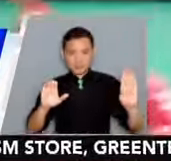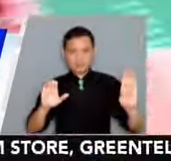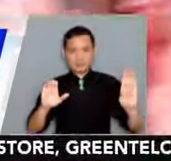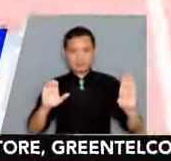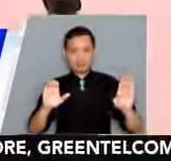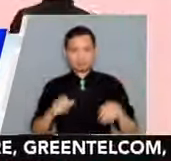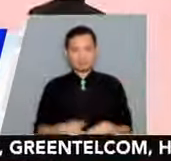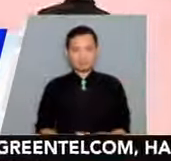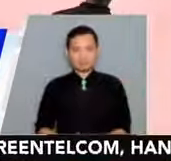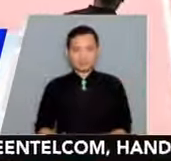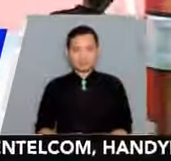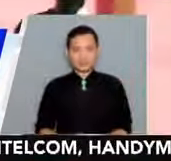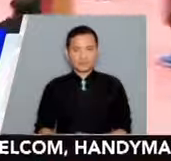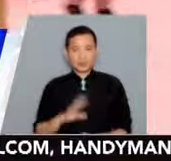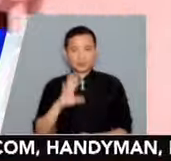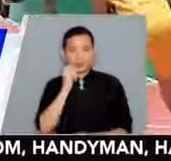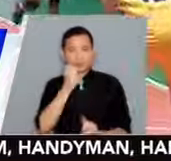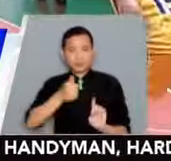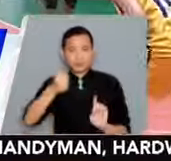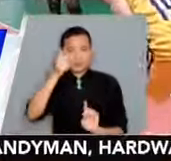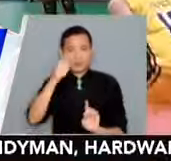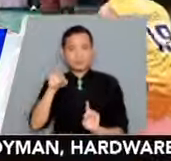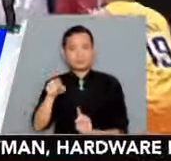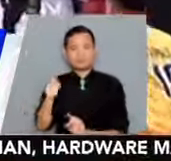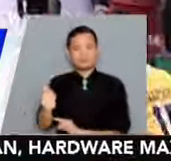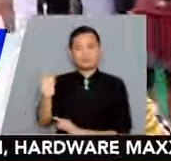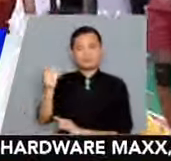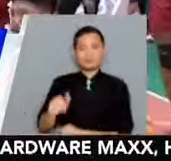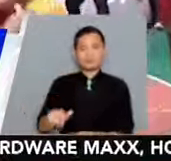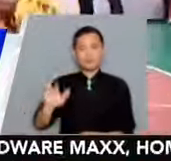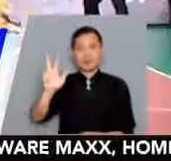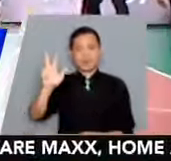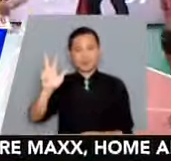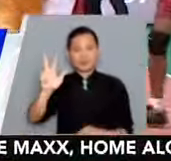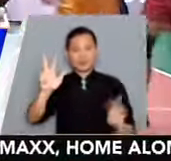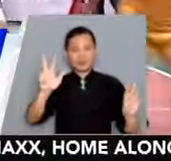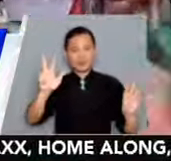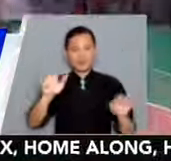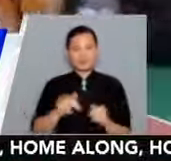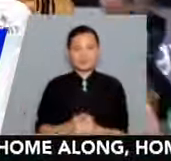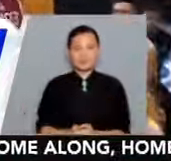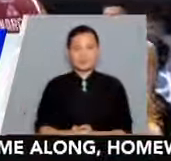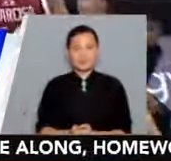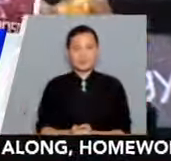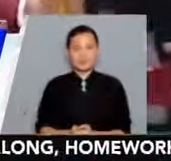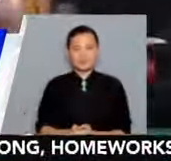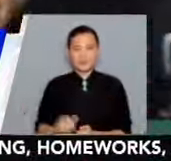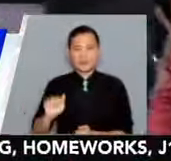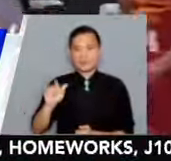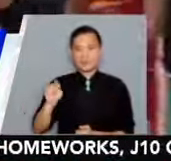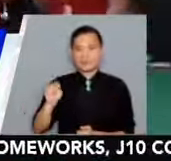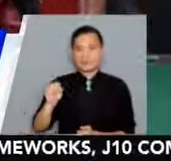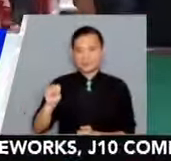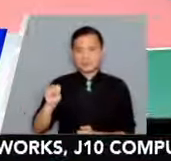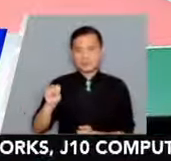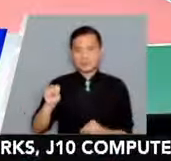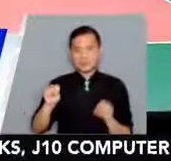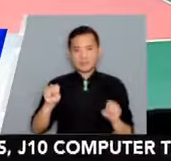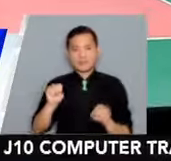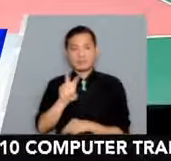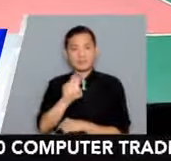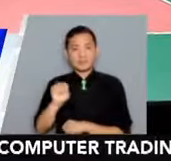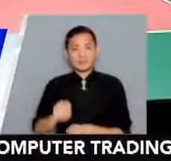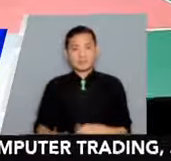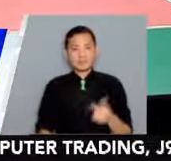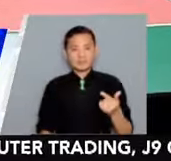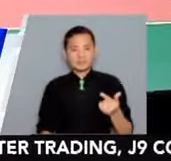ang Generals 3-2. 3-0 naman ang Perpetual Altas laban sa JRU Heavy